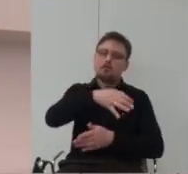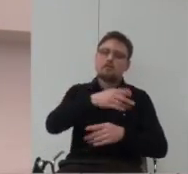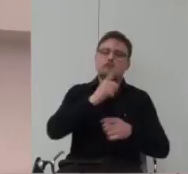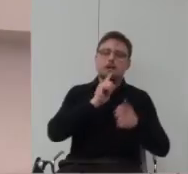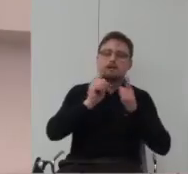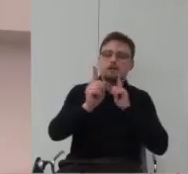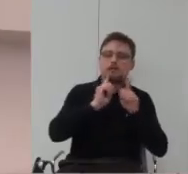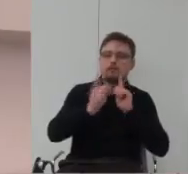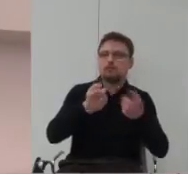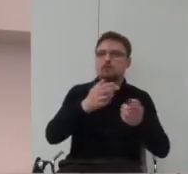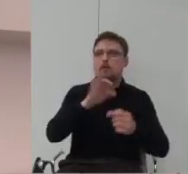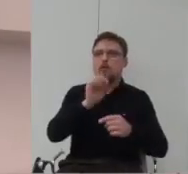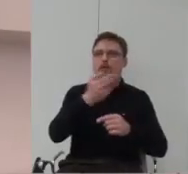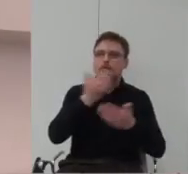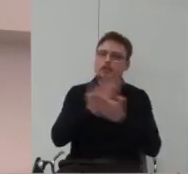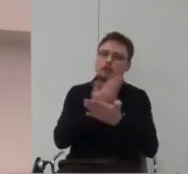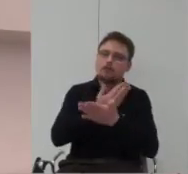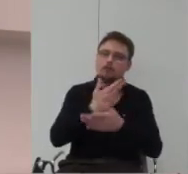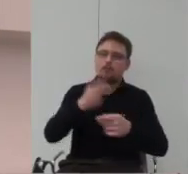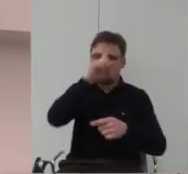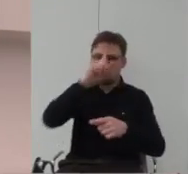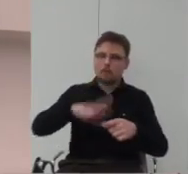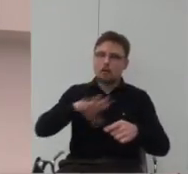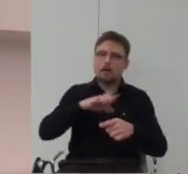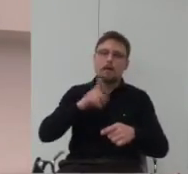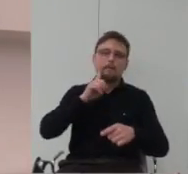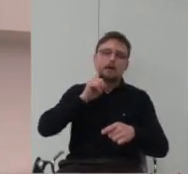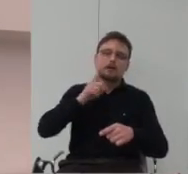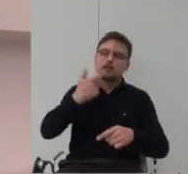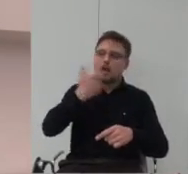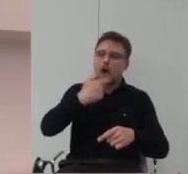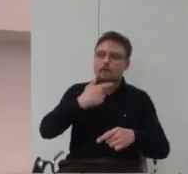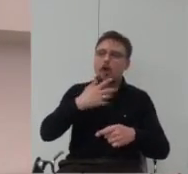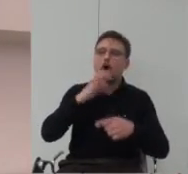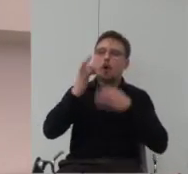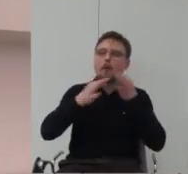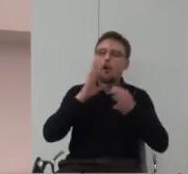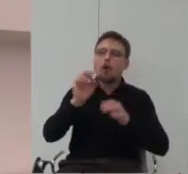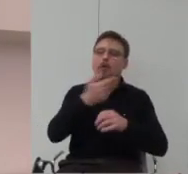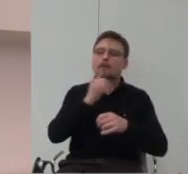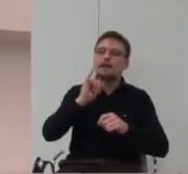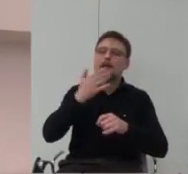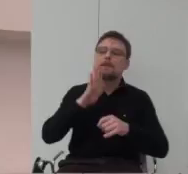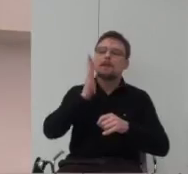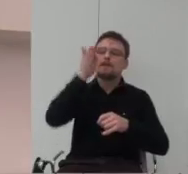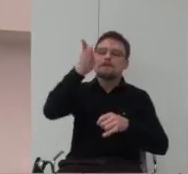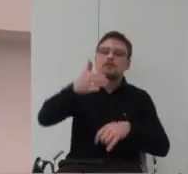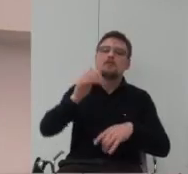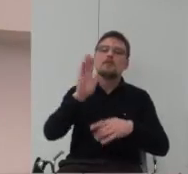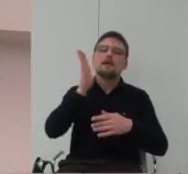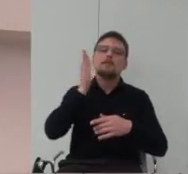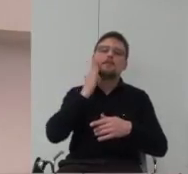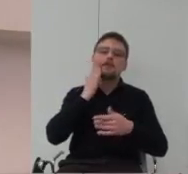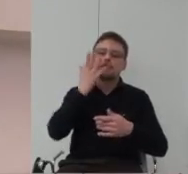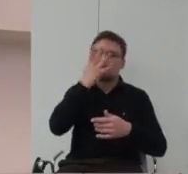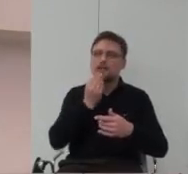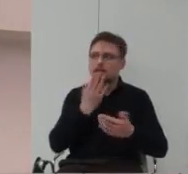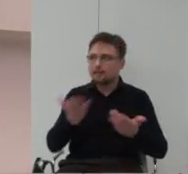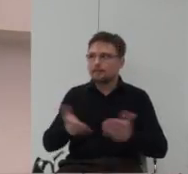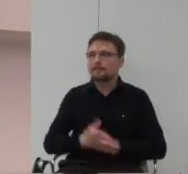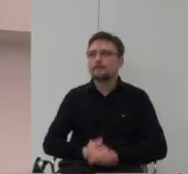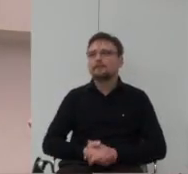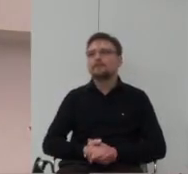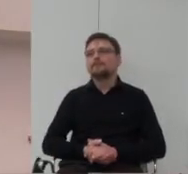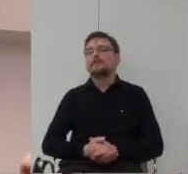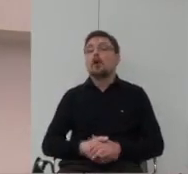o rozpoczęcie naszego pierwszego bloku innowacji społecznych. Dariusz Śmiechowski opowie nam o tym,